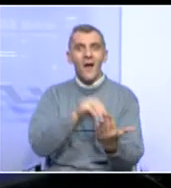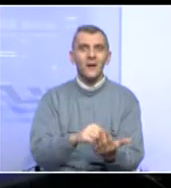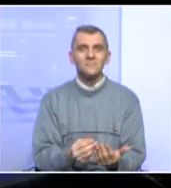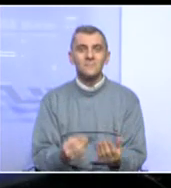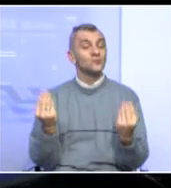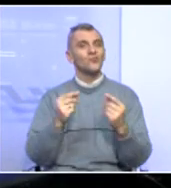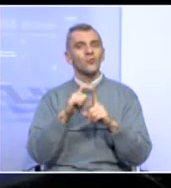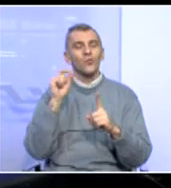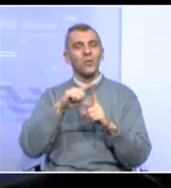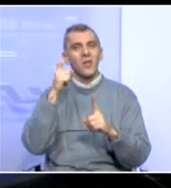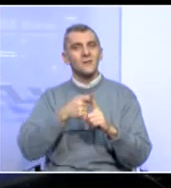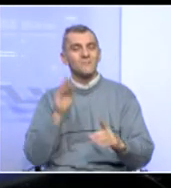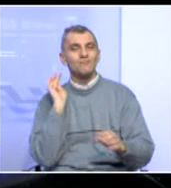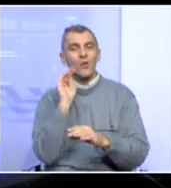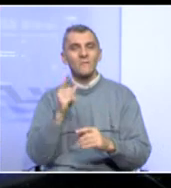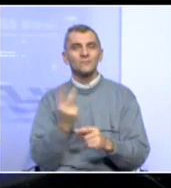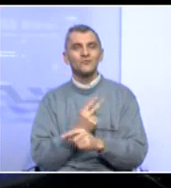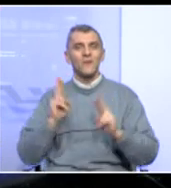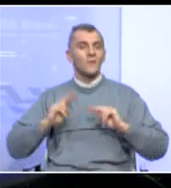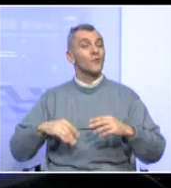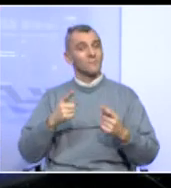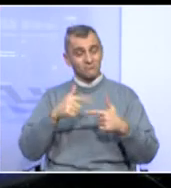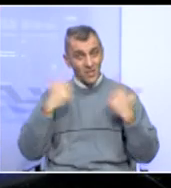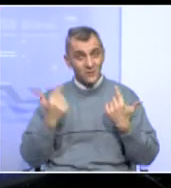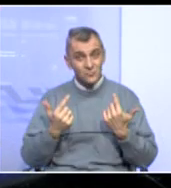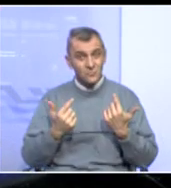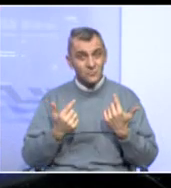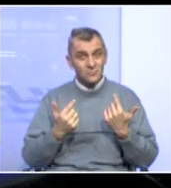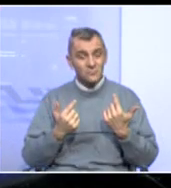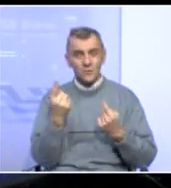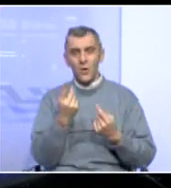Dodik protiv državne imovine, jer ona nam je tapija o postojanju BiH.